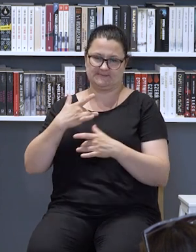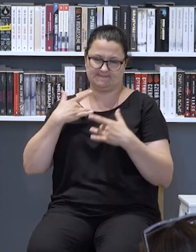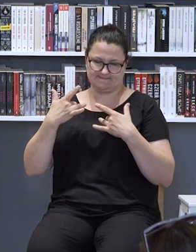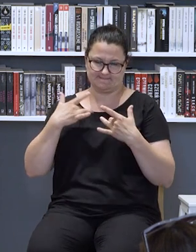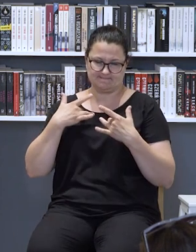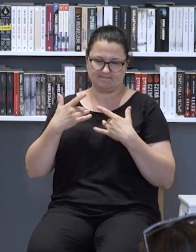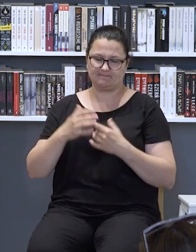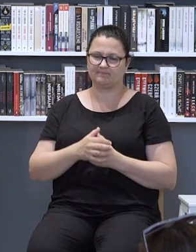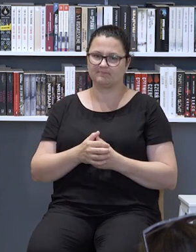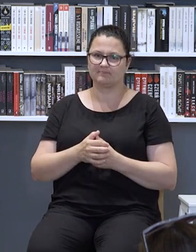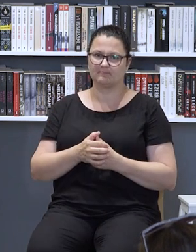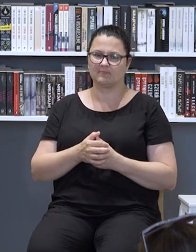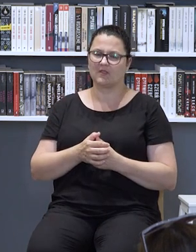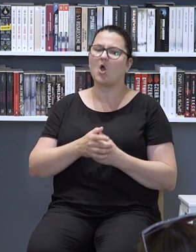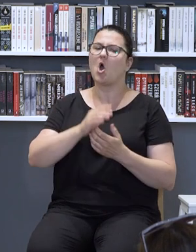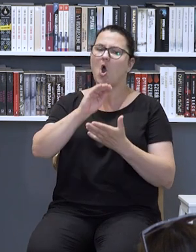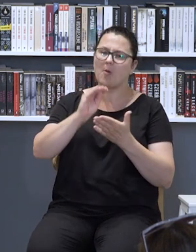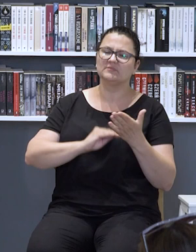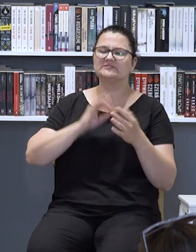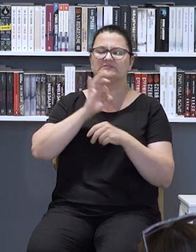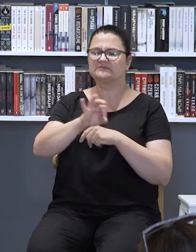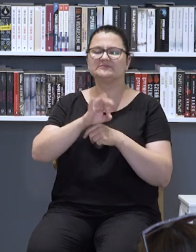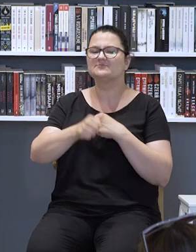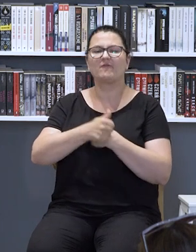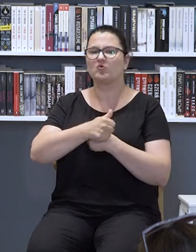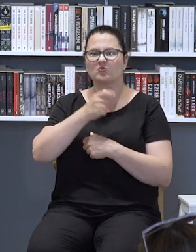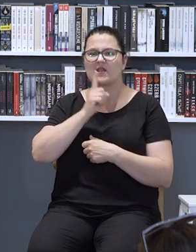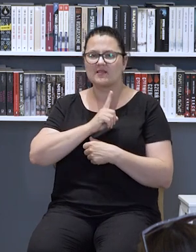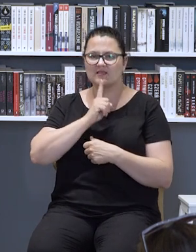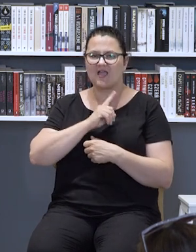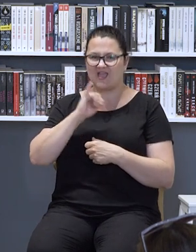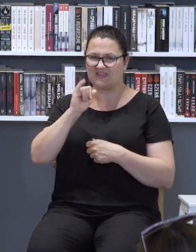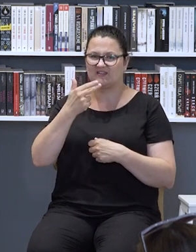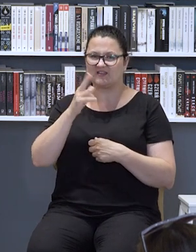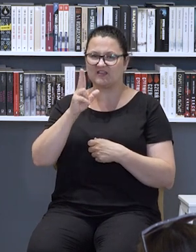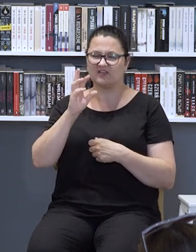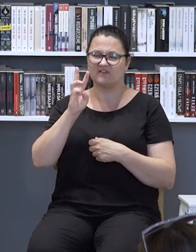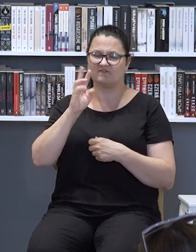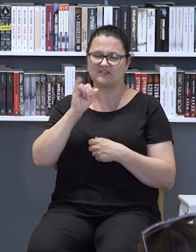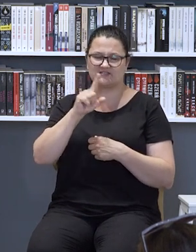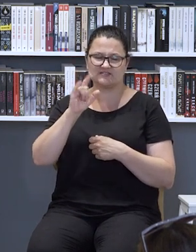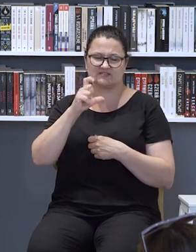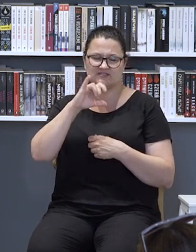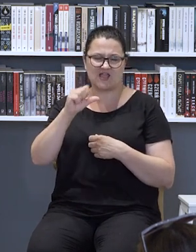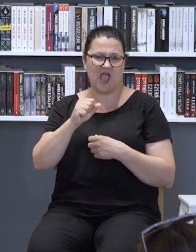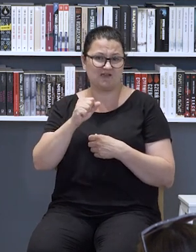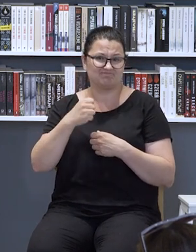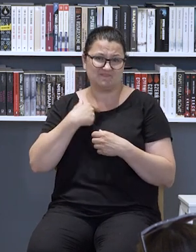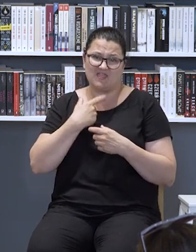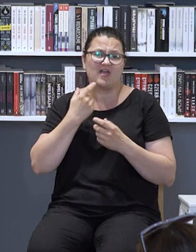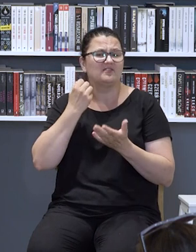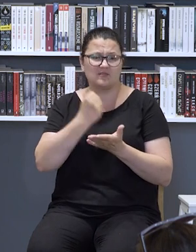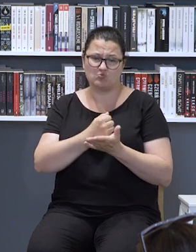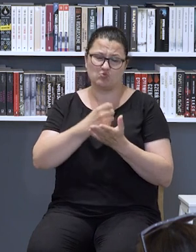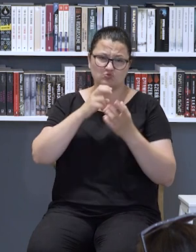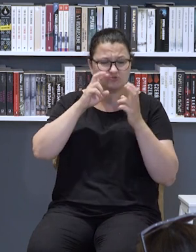Opisy tortur inkwizycyjnych to jest coś, czemu nie musiałam robić specjalnego researchu, bo